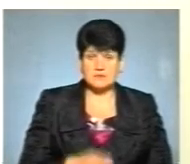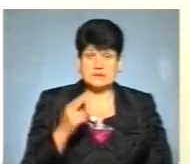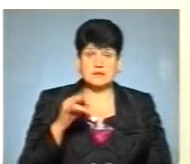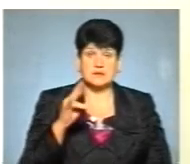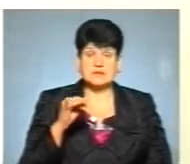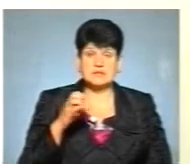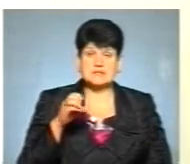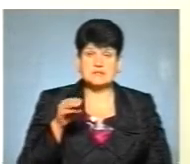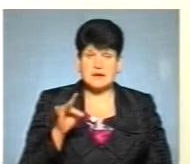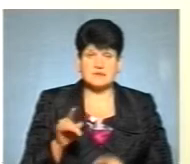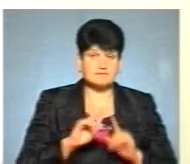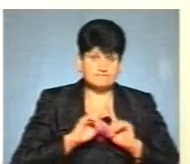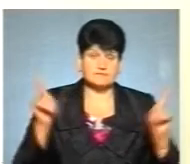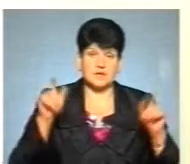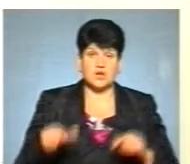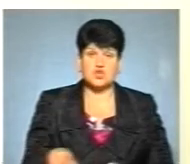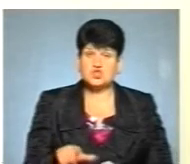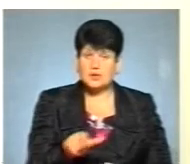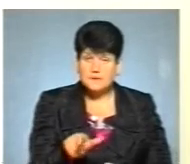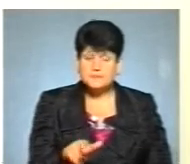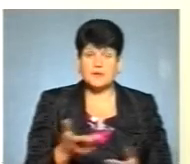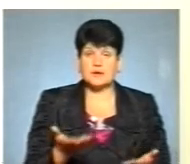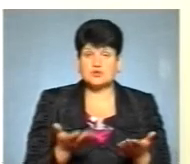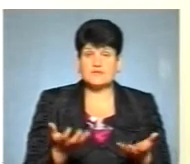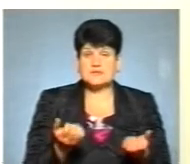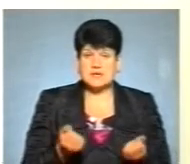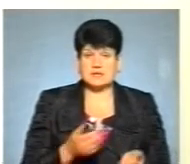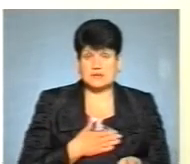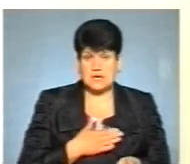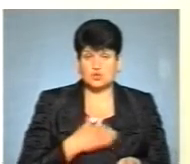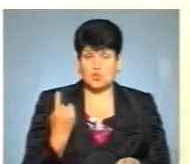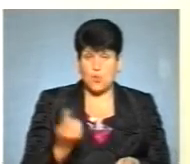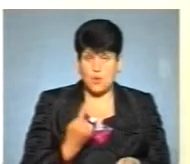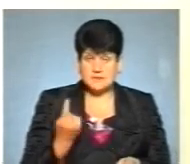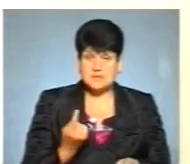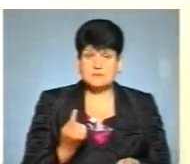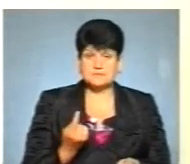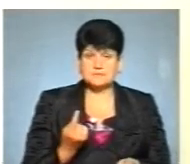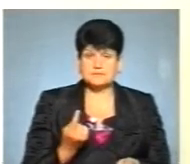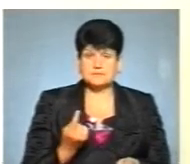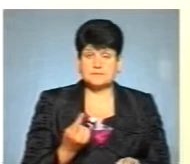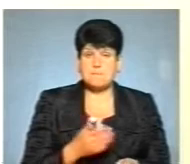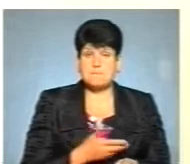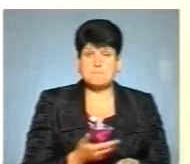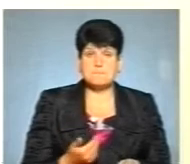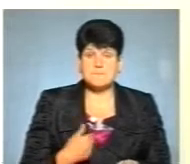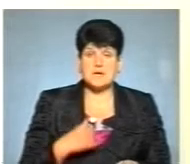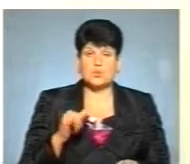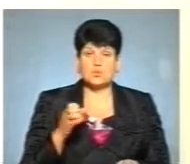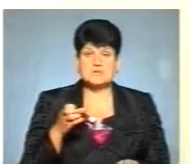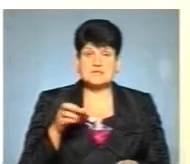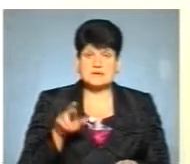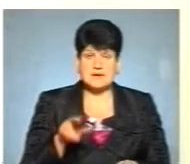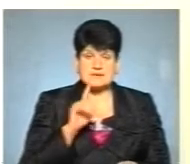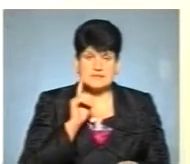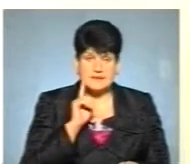– специфічна річка. Якщо взяти нашу область, ми устя Зелене, яке